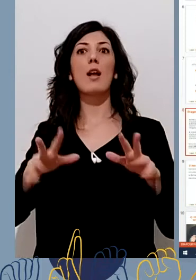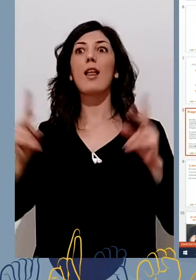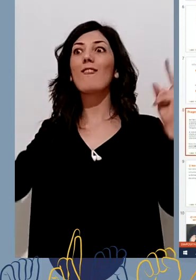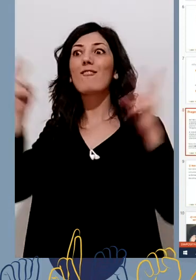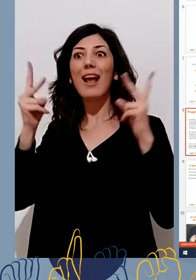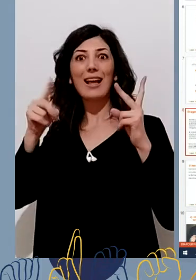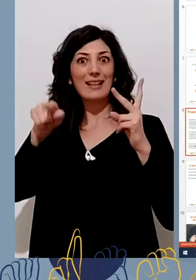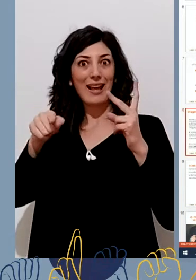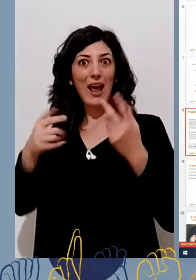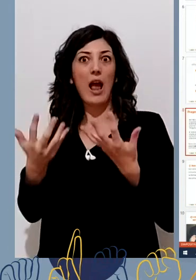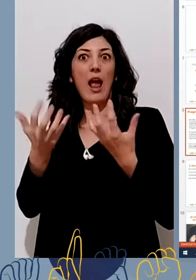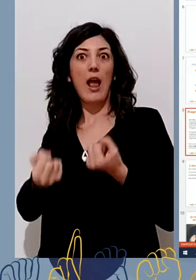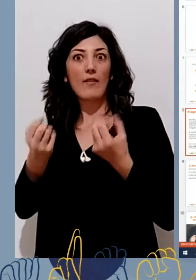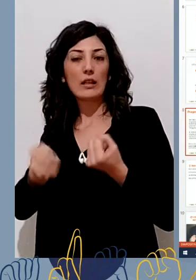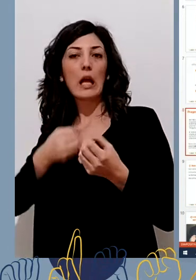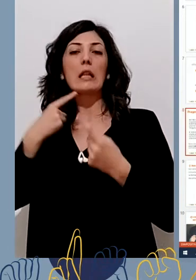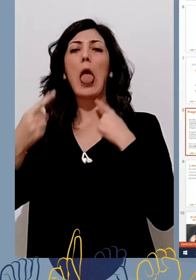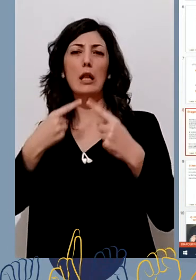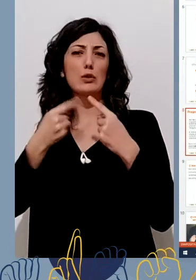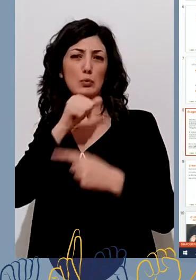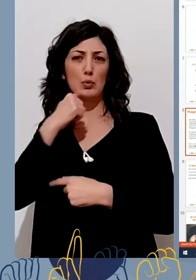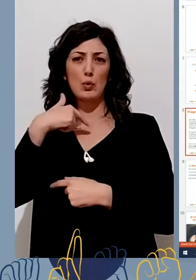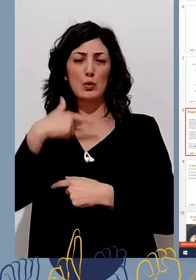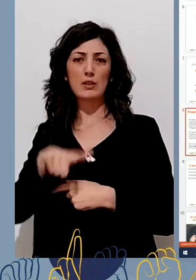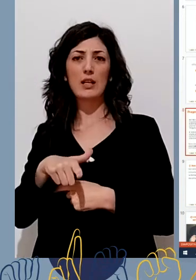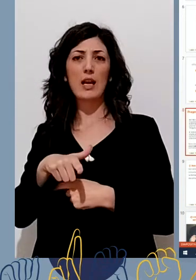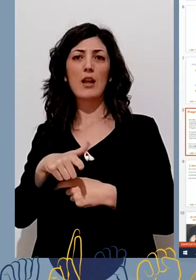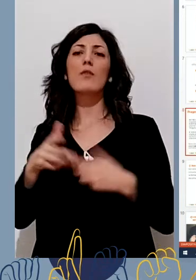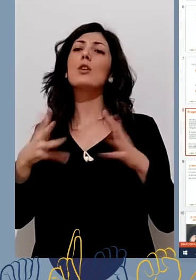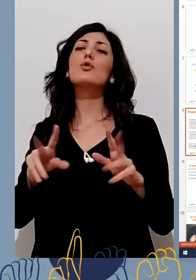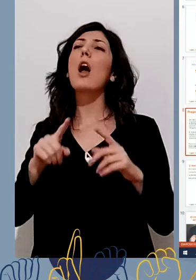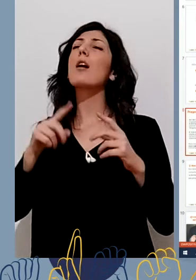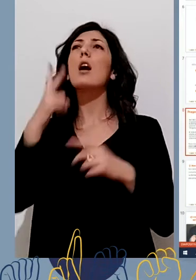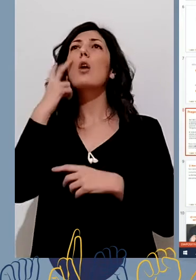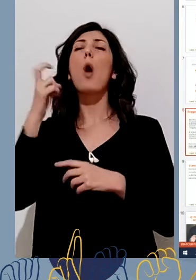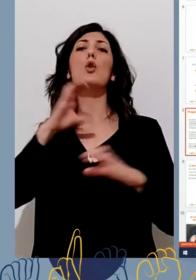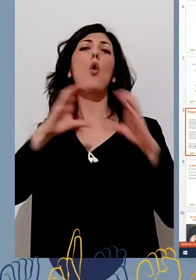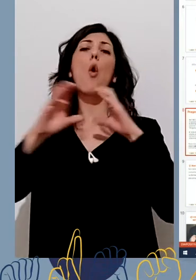e indiscutibili anche per tutto ciò che riguarda la comunicazione.